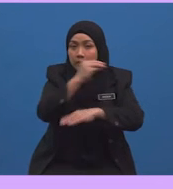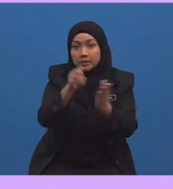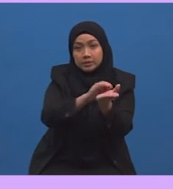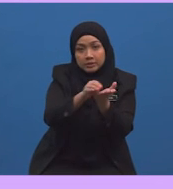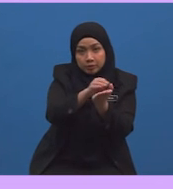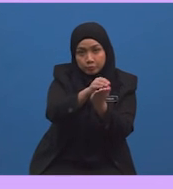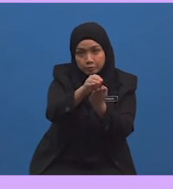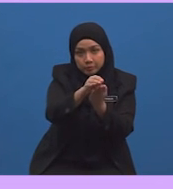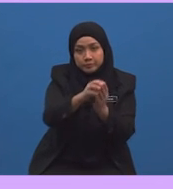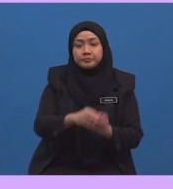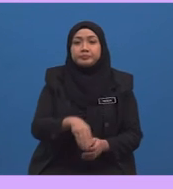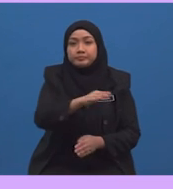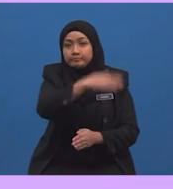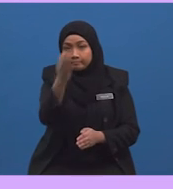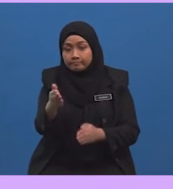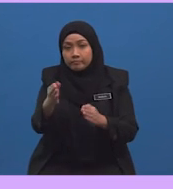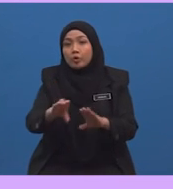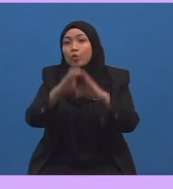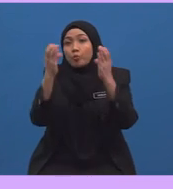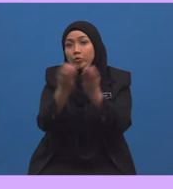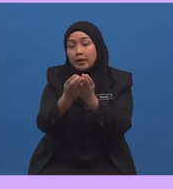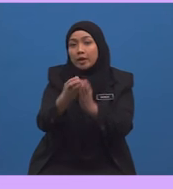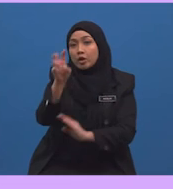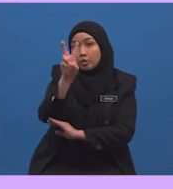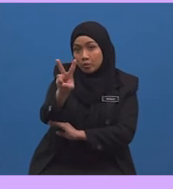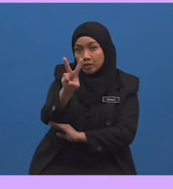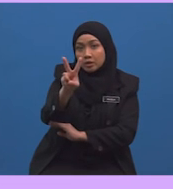Kemudian kita teruskan dengan pengguna sekunder iaitu burung pipit.